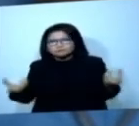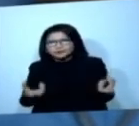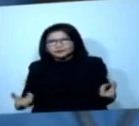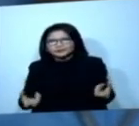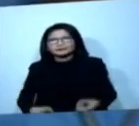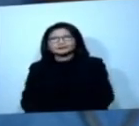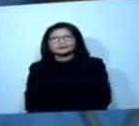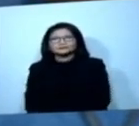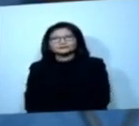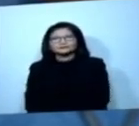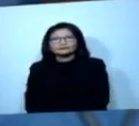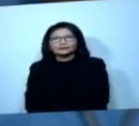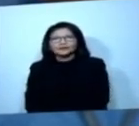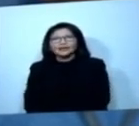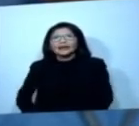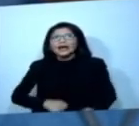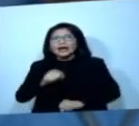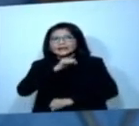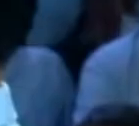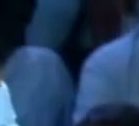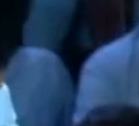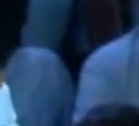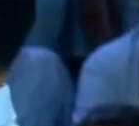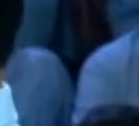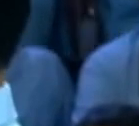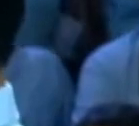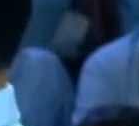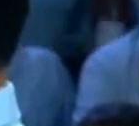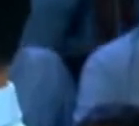dan PDIP 18%, Golkar 10%.